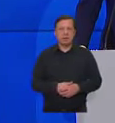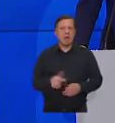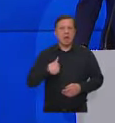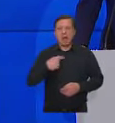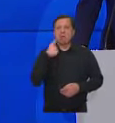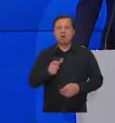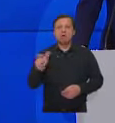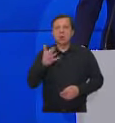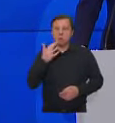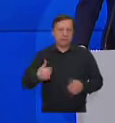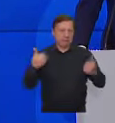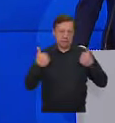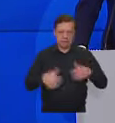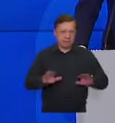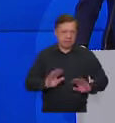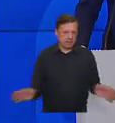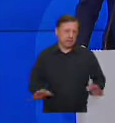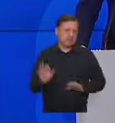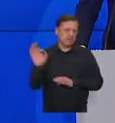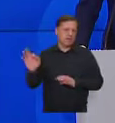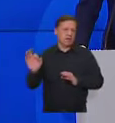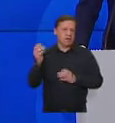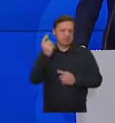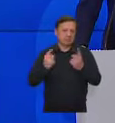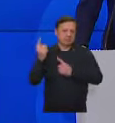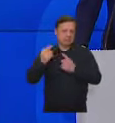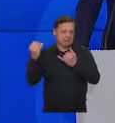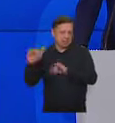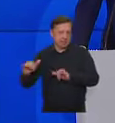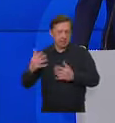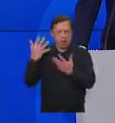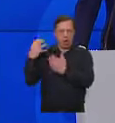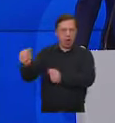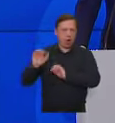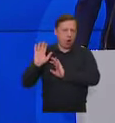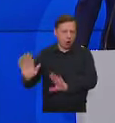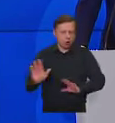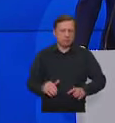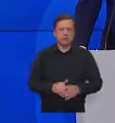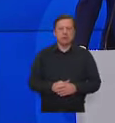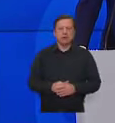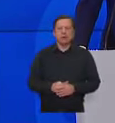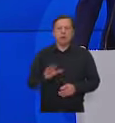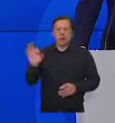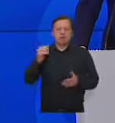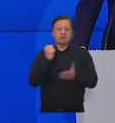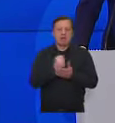to jest oczywiście po ich stronie, jak odbierają całą tarczę antykryzysową. Myślę,